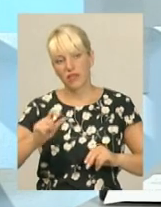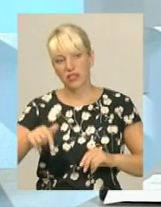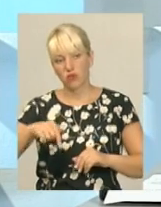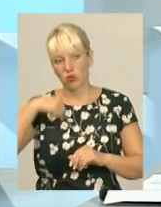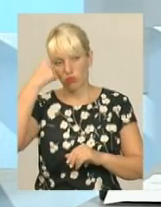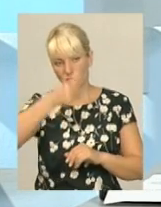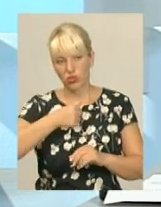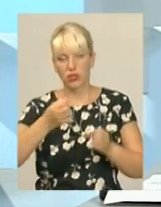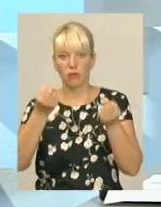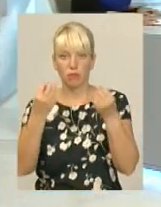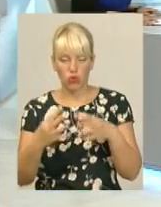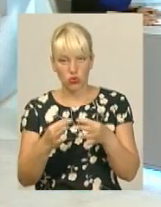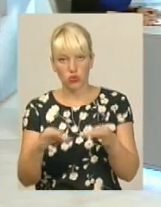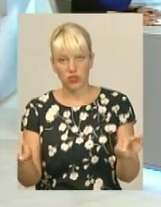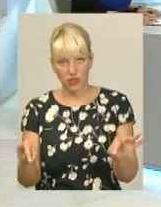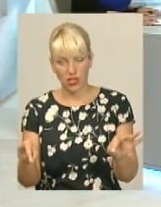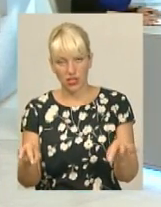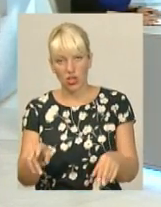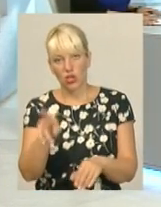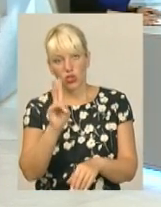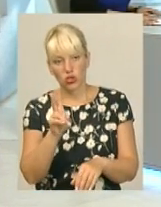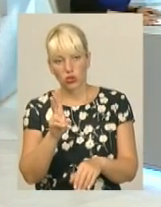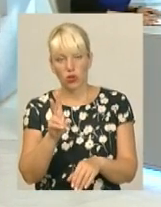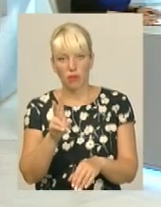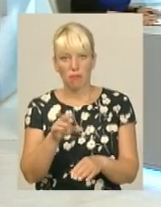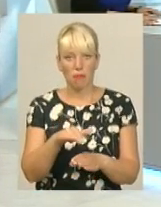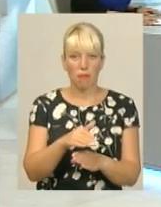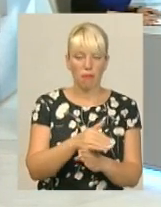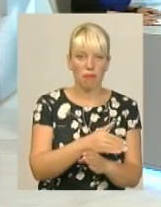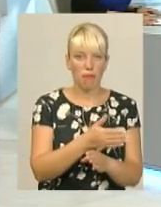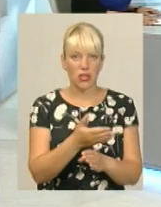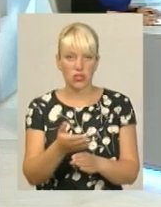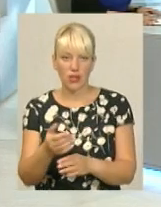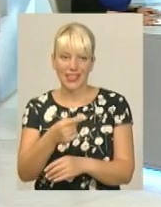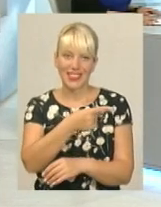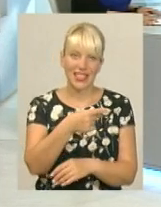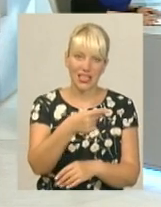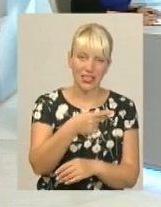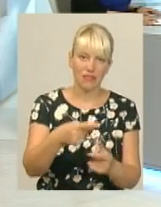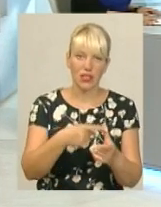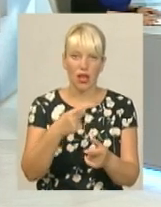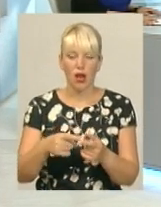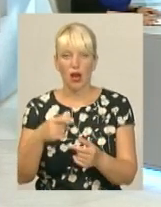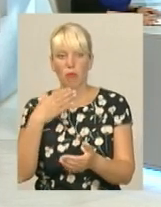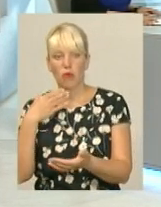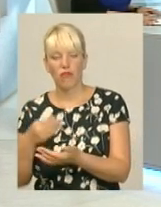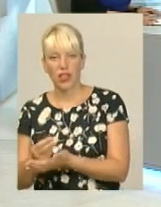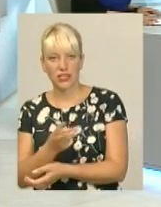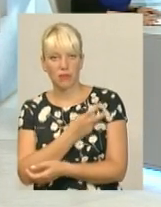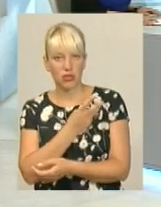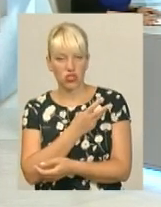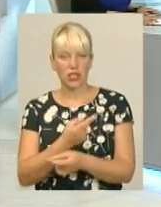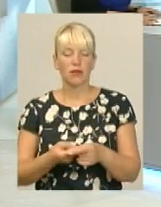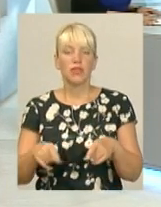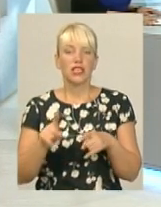році просто звільнено, які межували з негативними або за власним бажанням. Тому